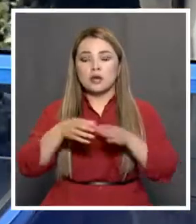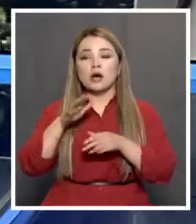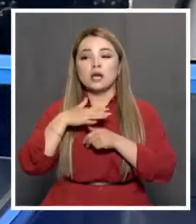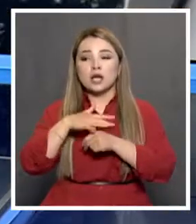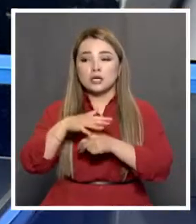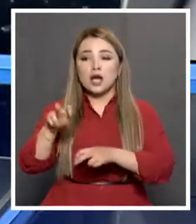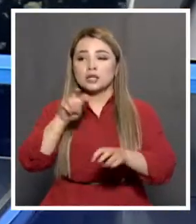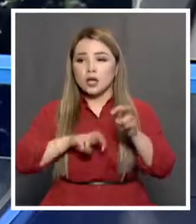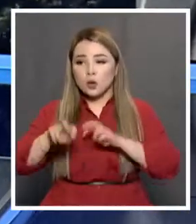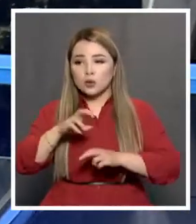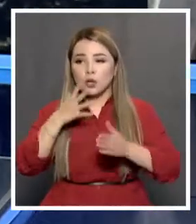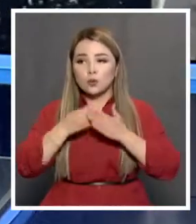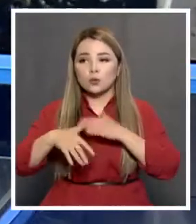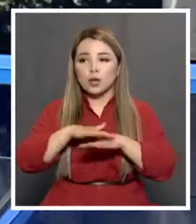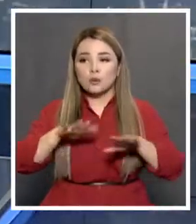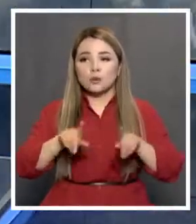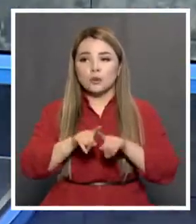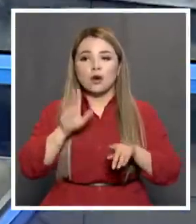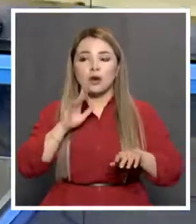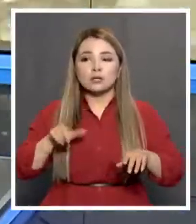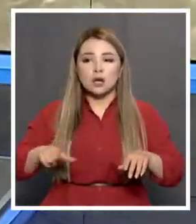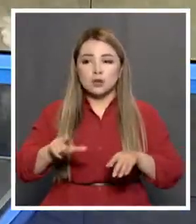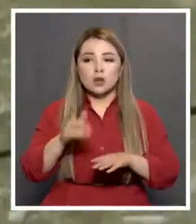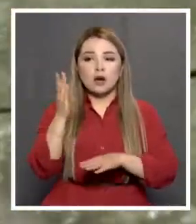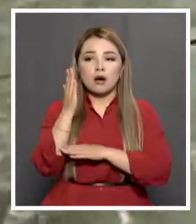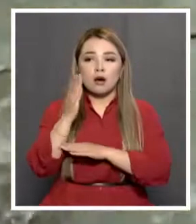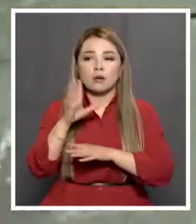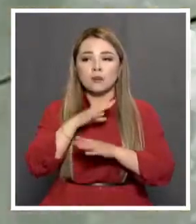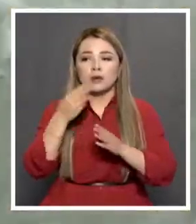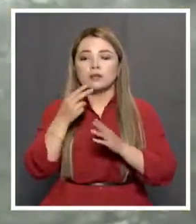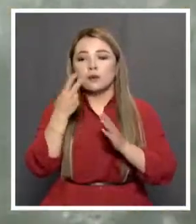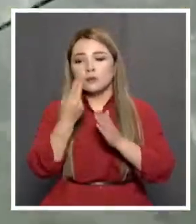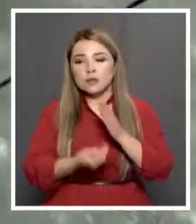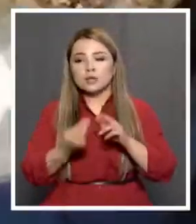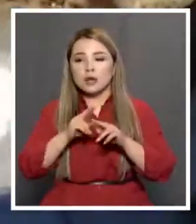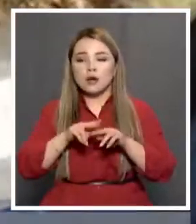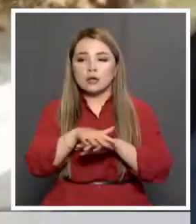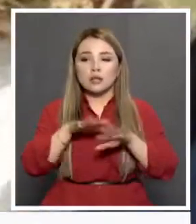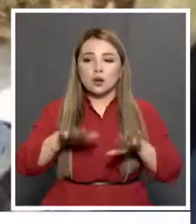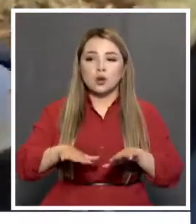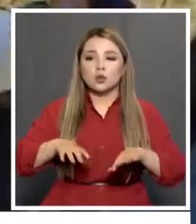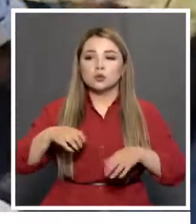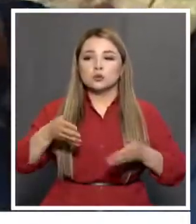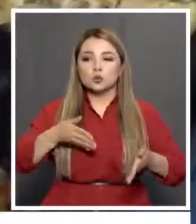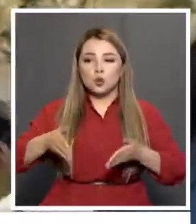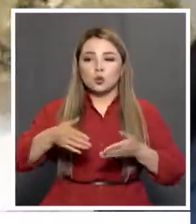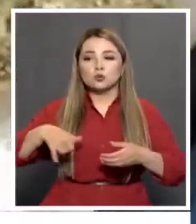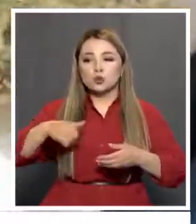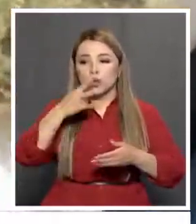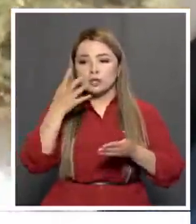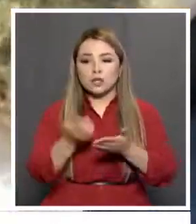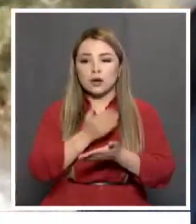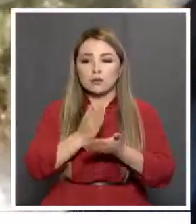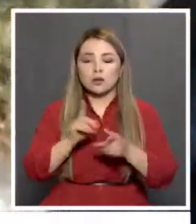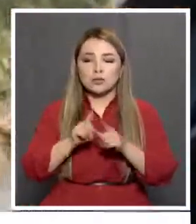жасау кезінде Өгем өзенімен бойлай ағып барып ағаштарға қыстырылып қалған туристердің бірінің жол сөмкесі табылды. Ол айғақты